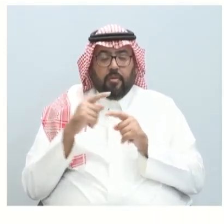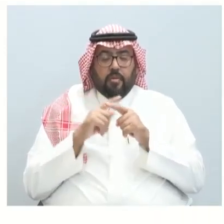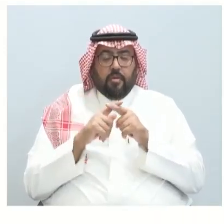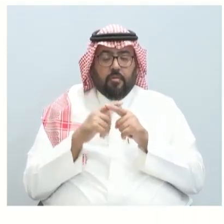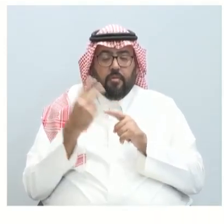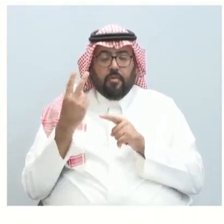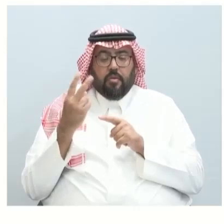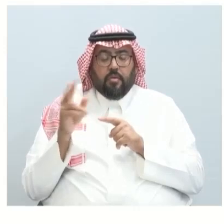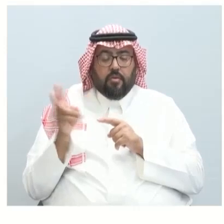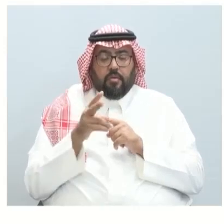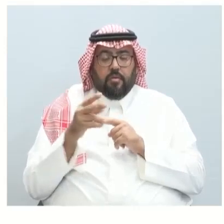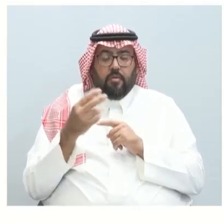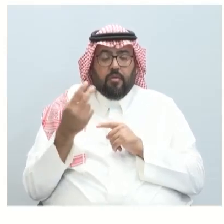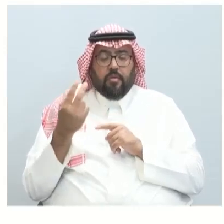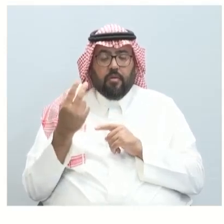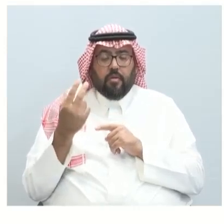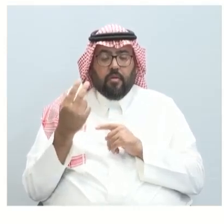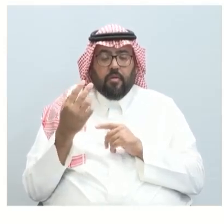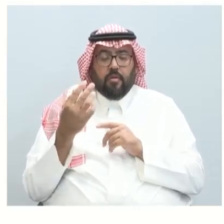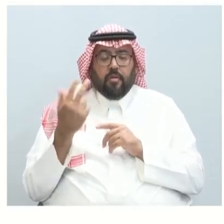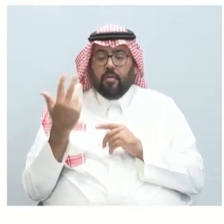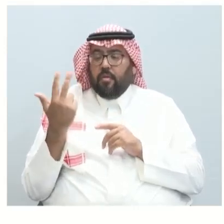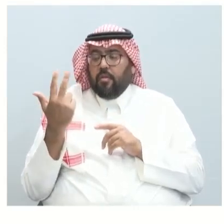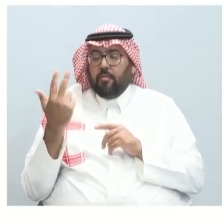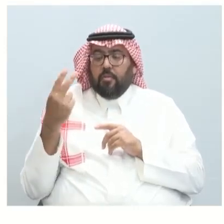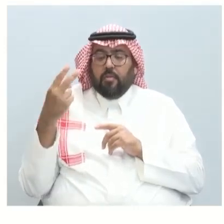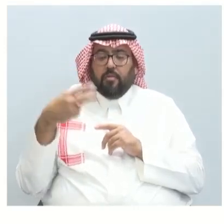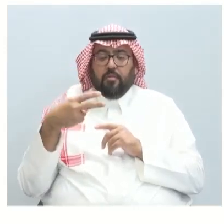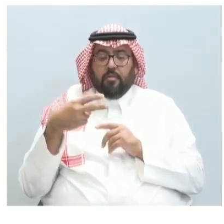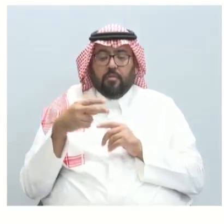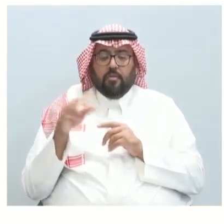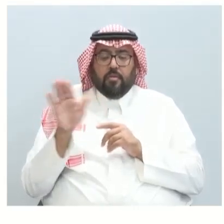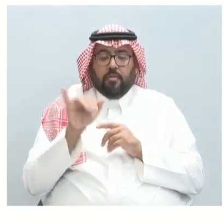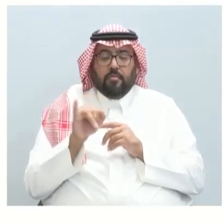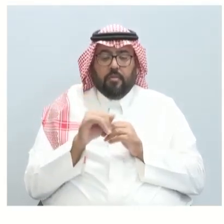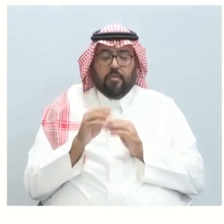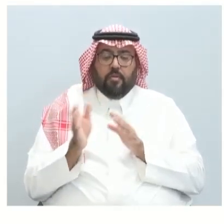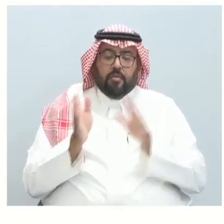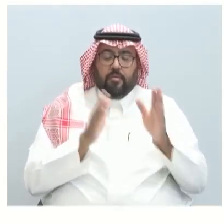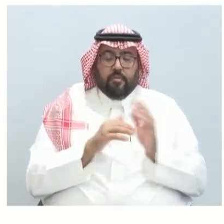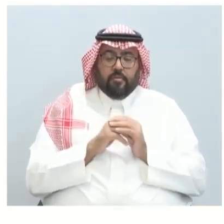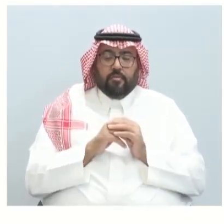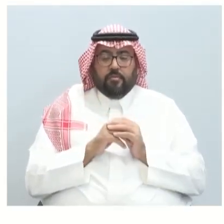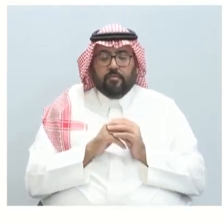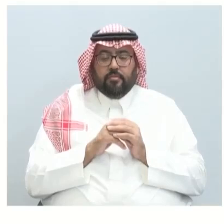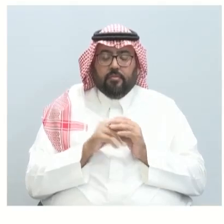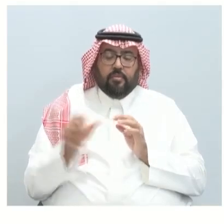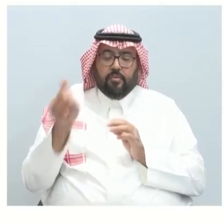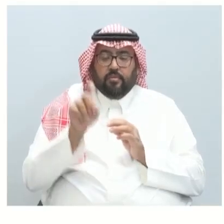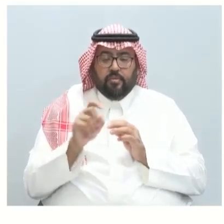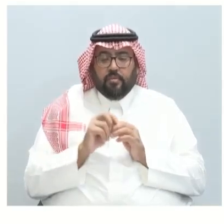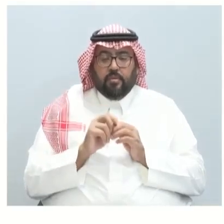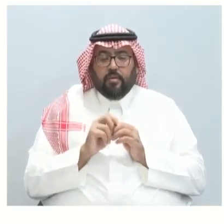28 سم اذا بهذا الشكل اجبنا على هذه الاسئله الان ننتقل الى هذا السؤال